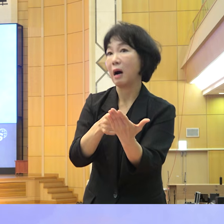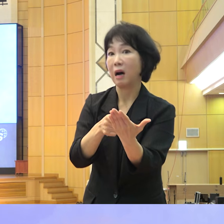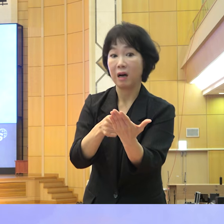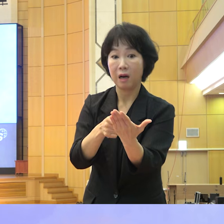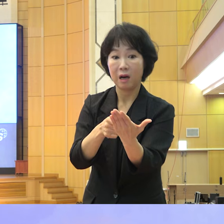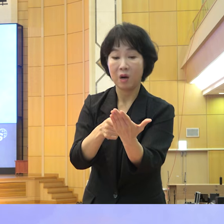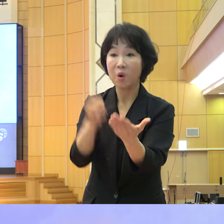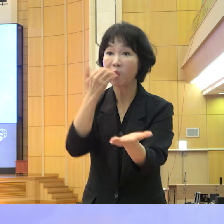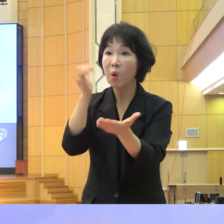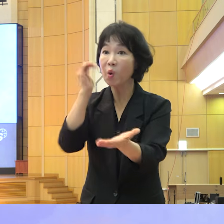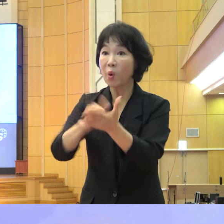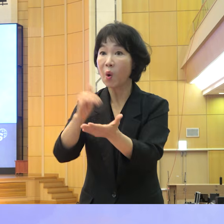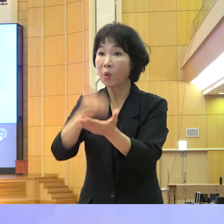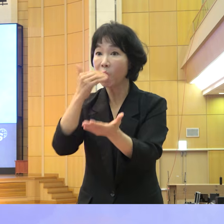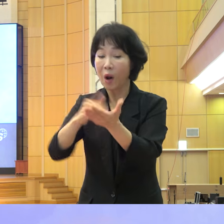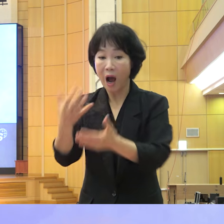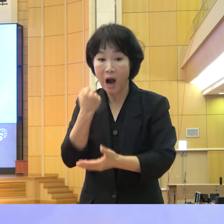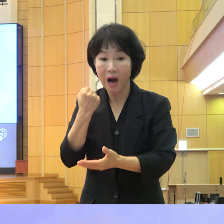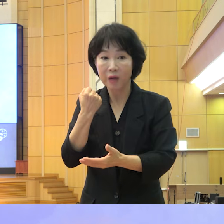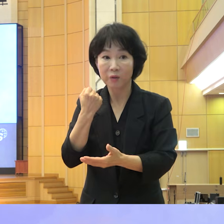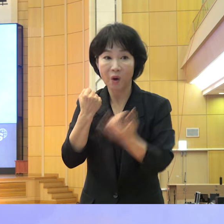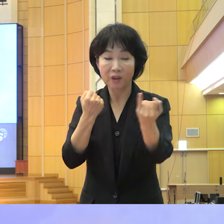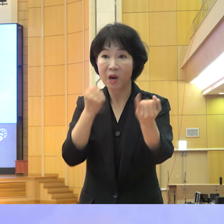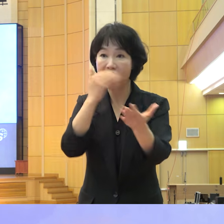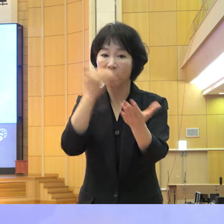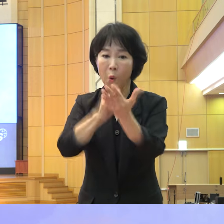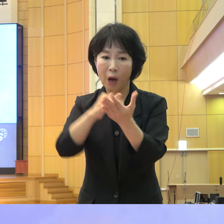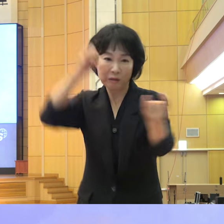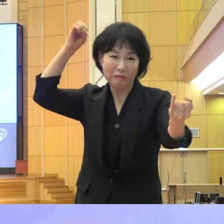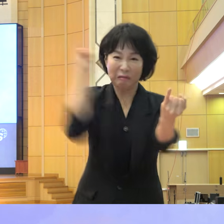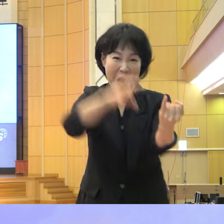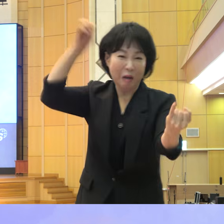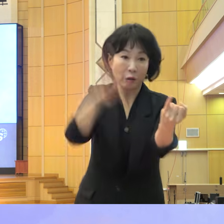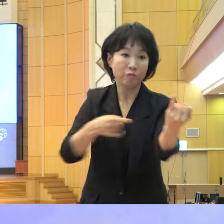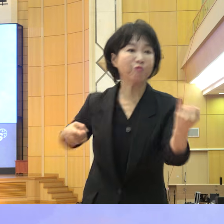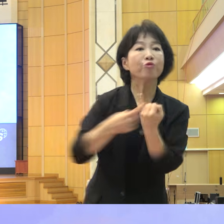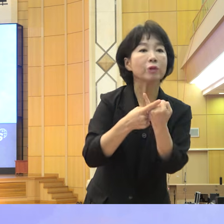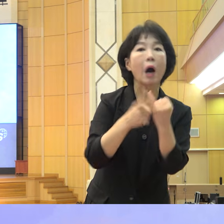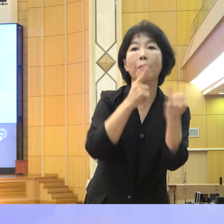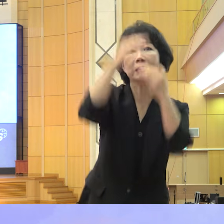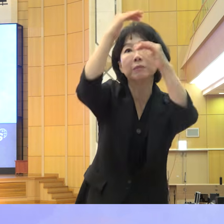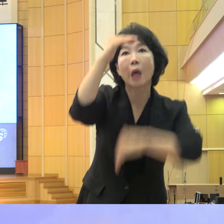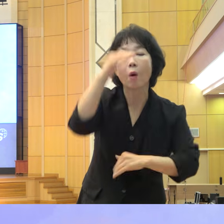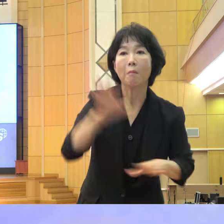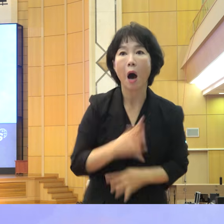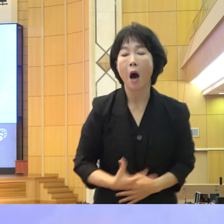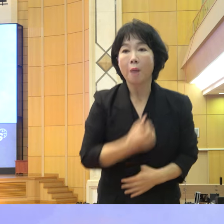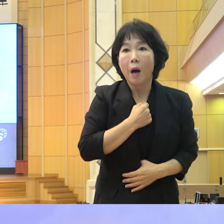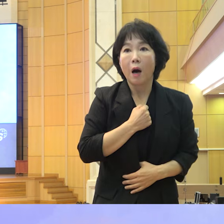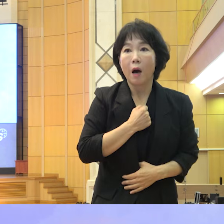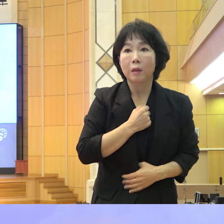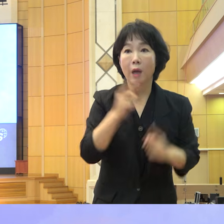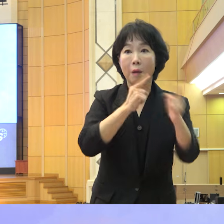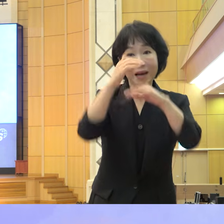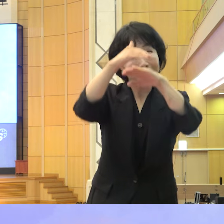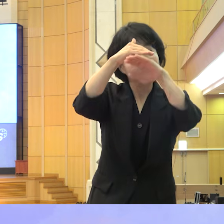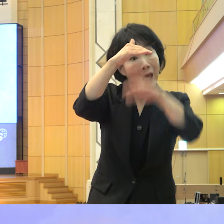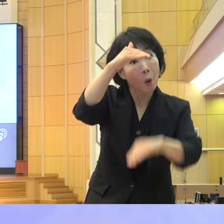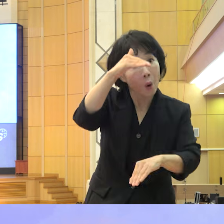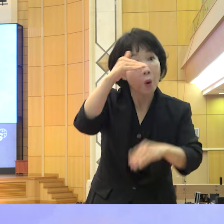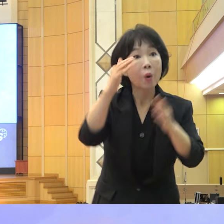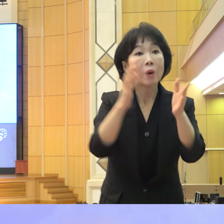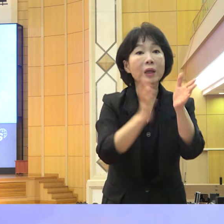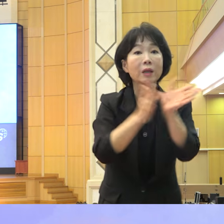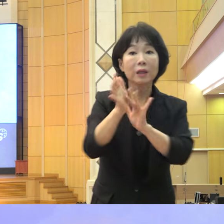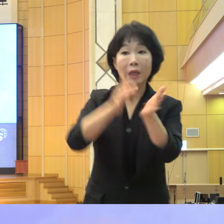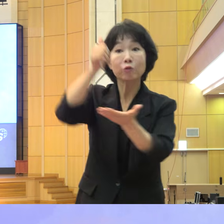돌덩어리로 쳐서 죽이라는 그런 내용의 말씀이 있는데, 본문에